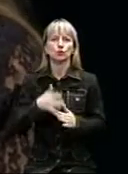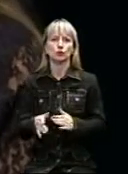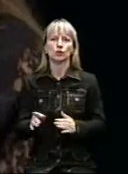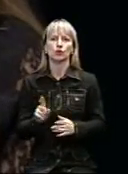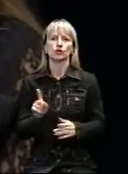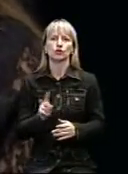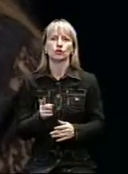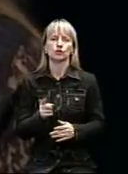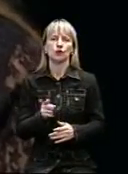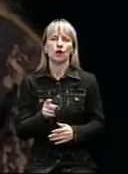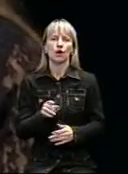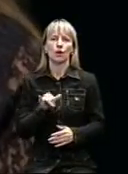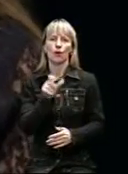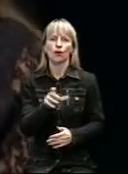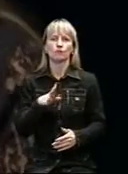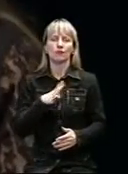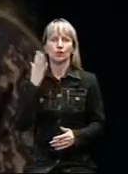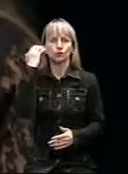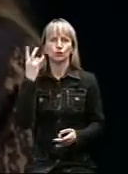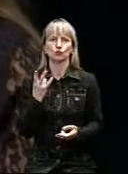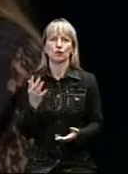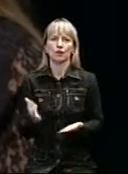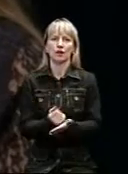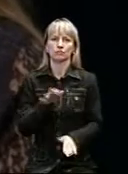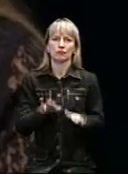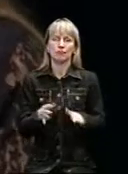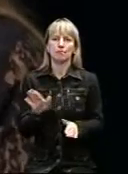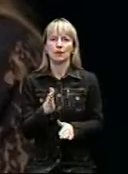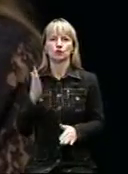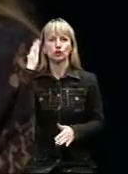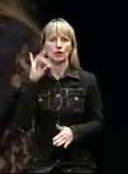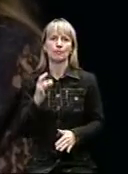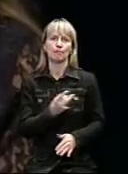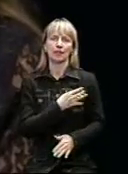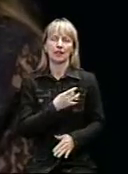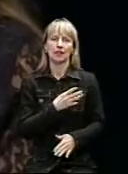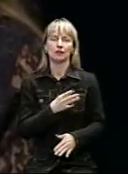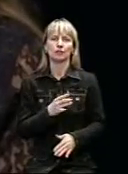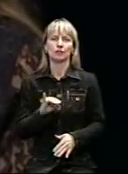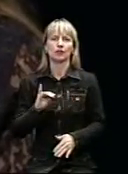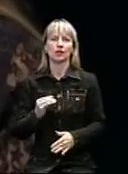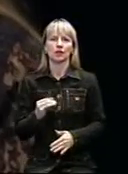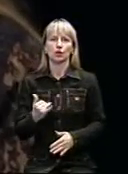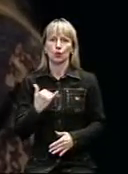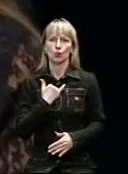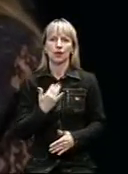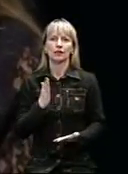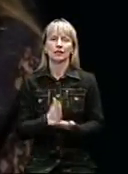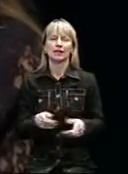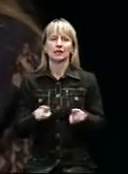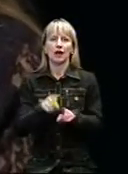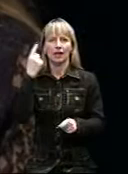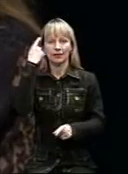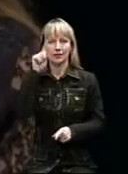в житті буває чорне, але треба знаходити баланс між чорним та білим. І в мене така